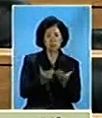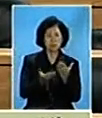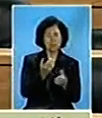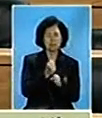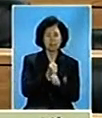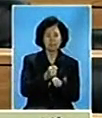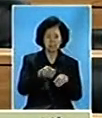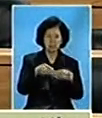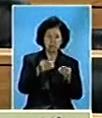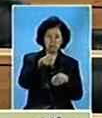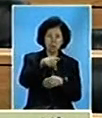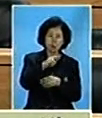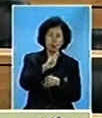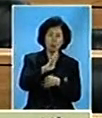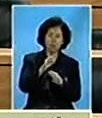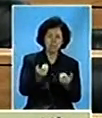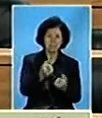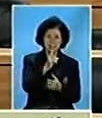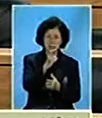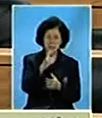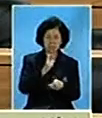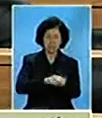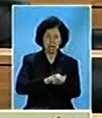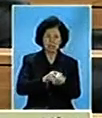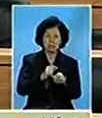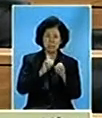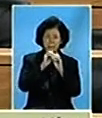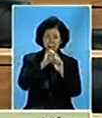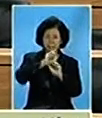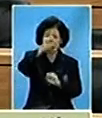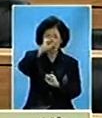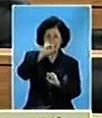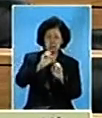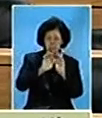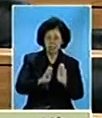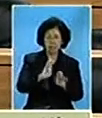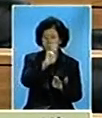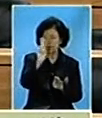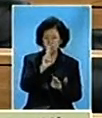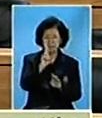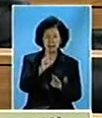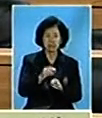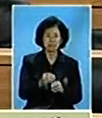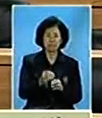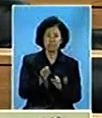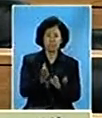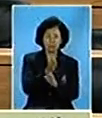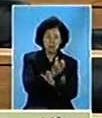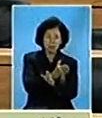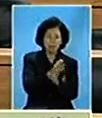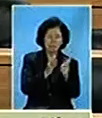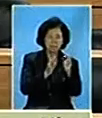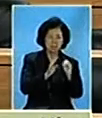ญัตินี้ต้องเสียเวลาในการที่ประกาศบังคับใช้นะครับดังนั้นย้อนกลับมาในวรรค4เนี่ยผมขอความชัดเจนนะครับว่า